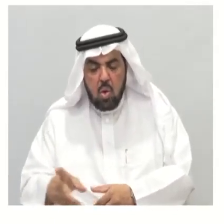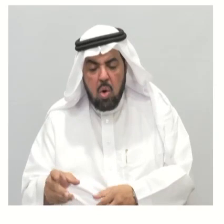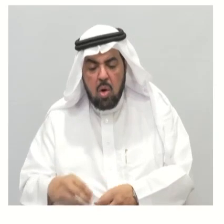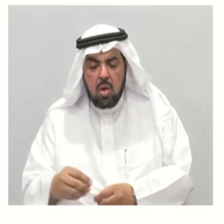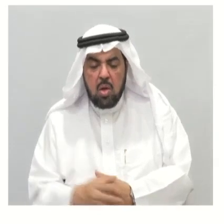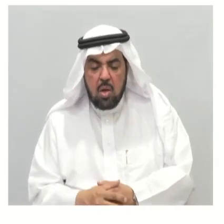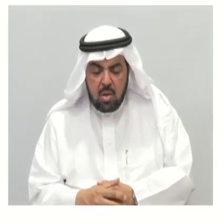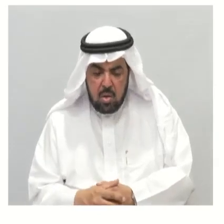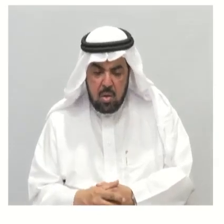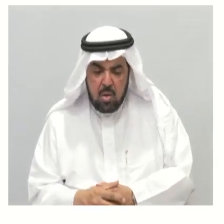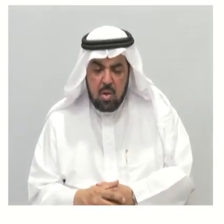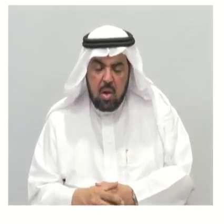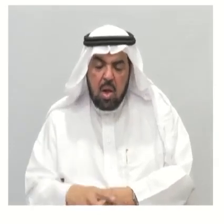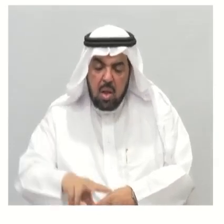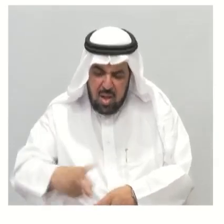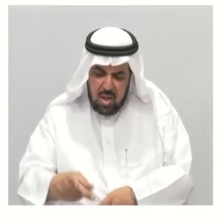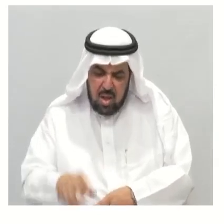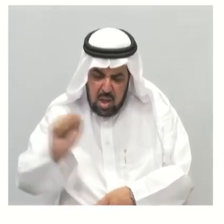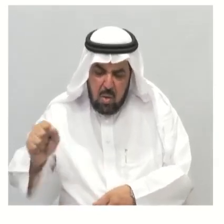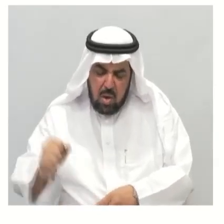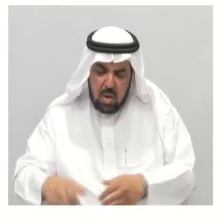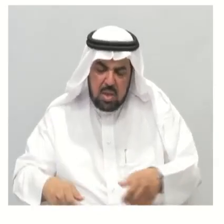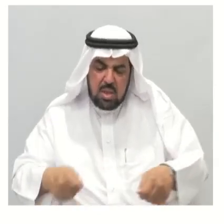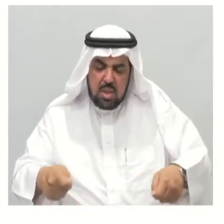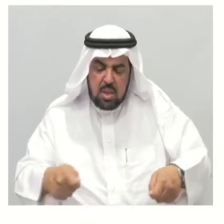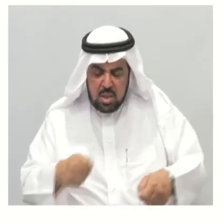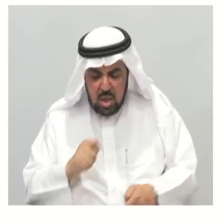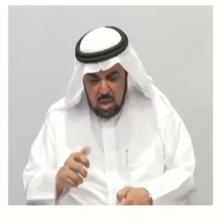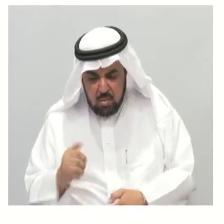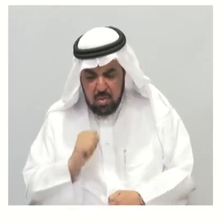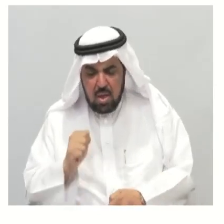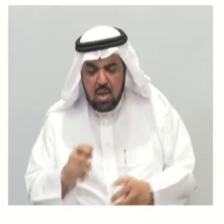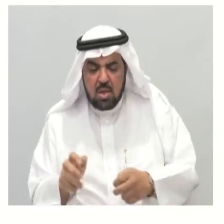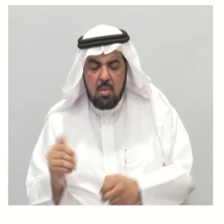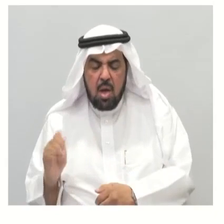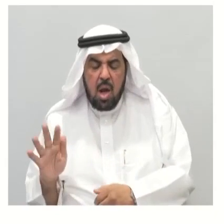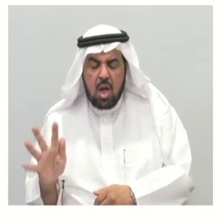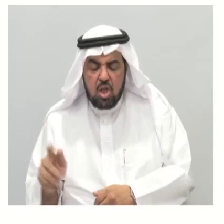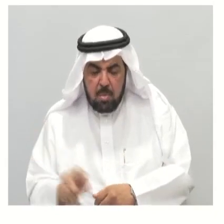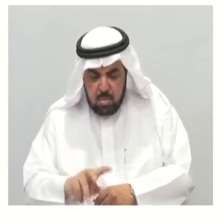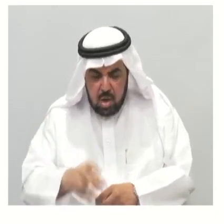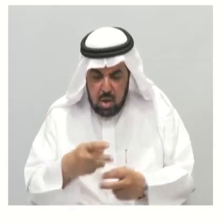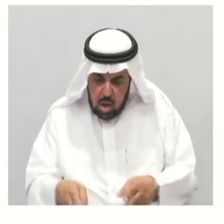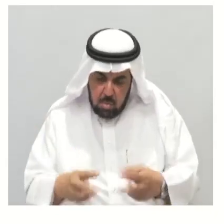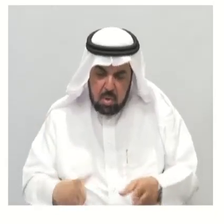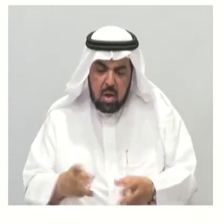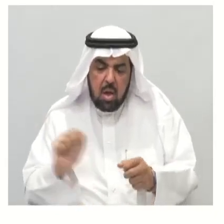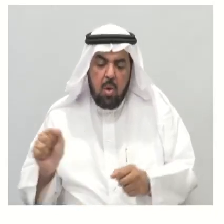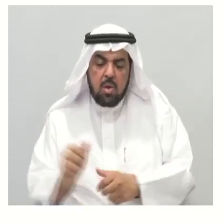التغير يا طلابي؟ هل تغيرت خواص الخشب؟ سنجيب بالتأكيد نعم، تغيرت خواص